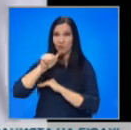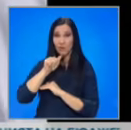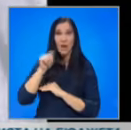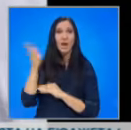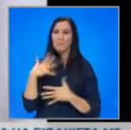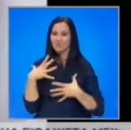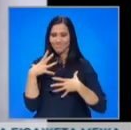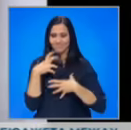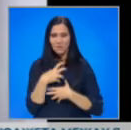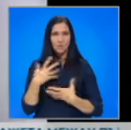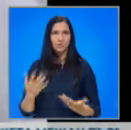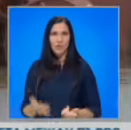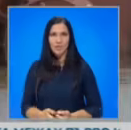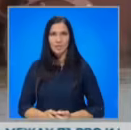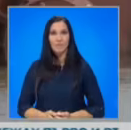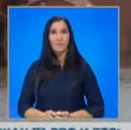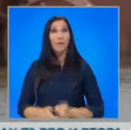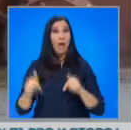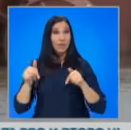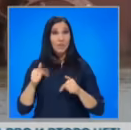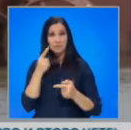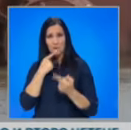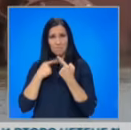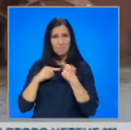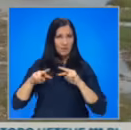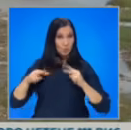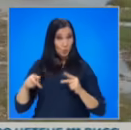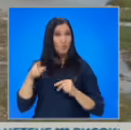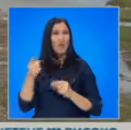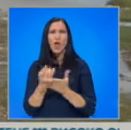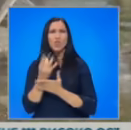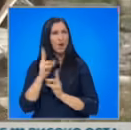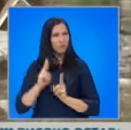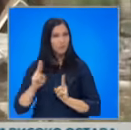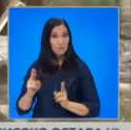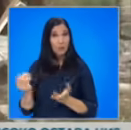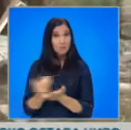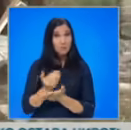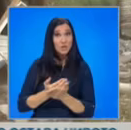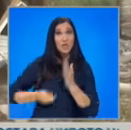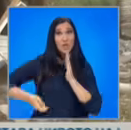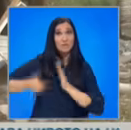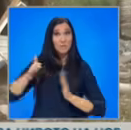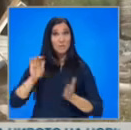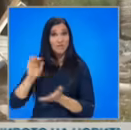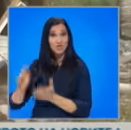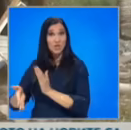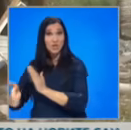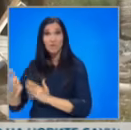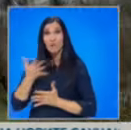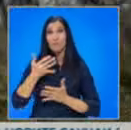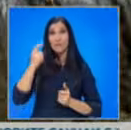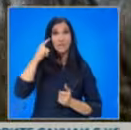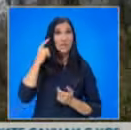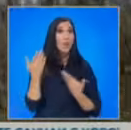Бях съкрушен. Днес си задават друг въпрос. Това ли е новото нормално? Да събираш най-ценните си вещи и да тръгваш без да